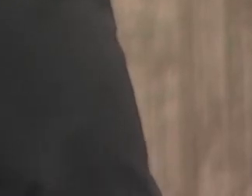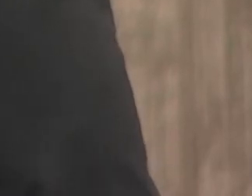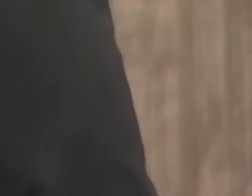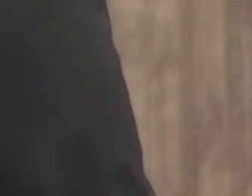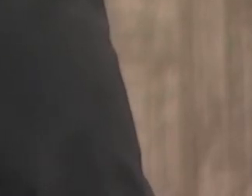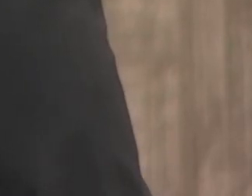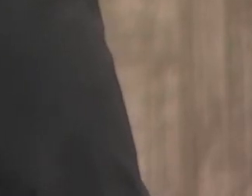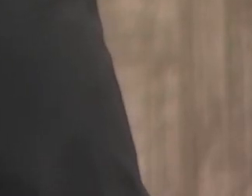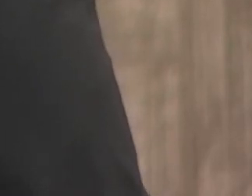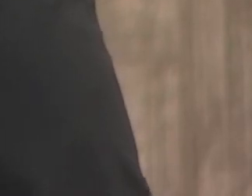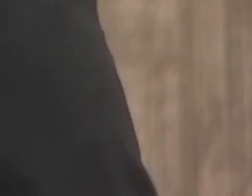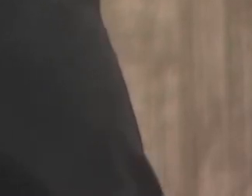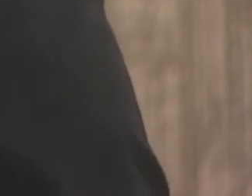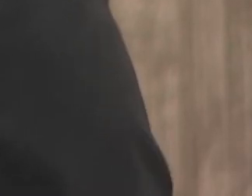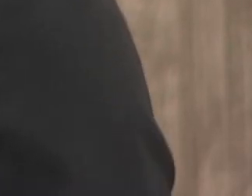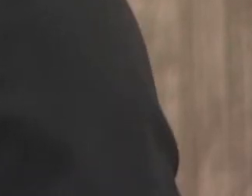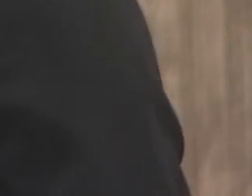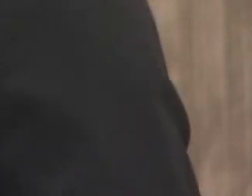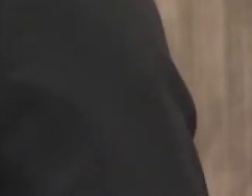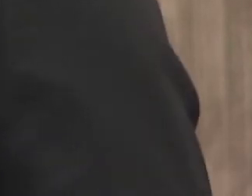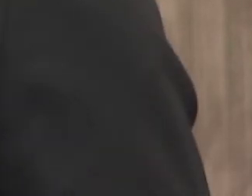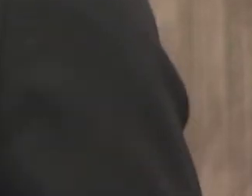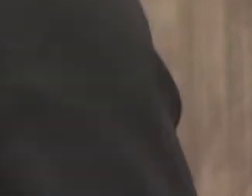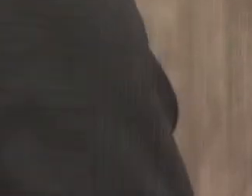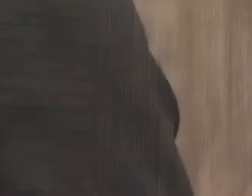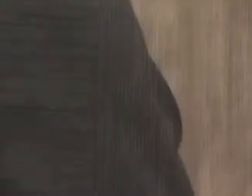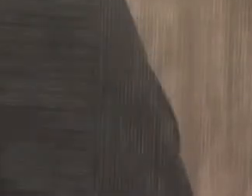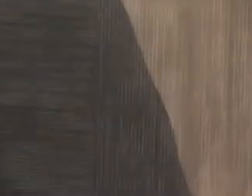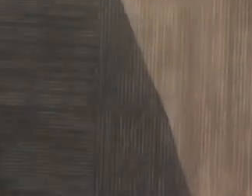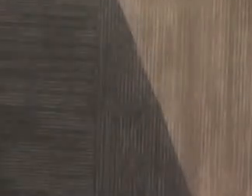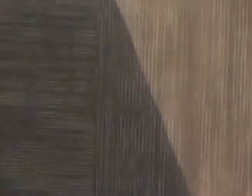bene assai,